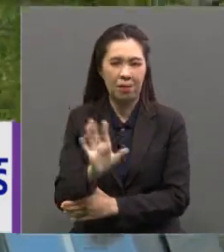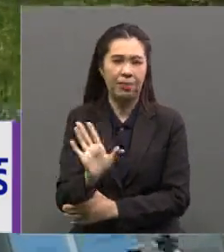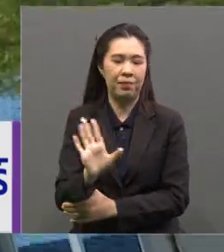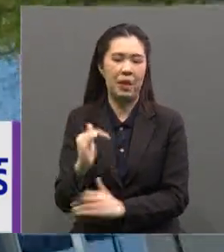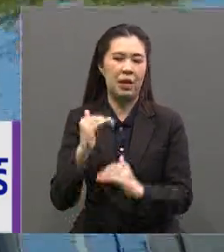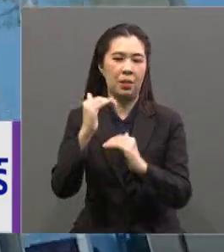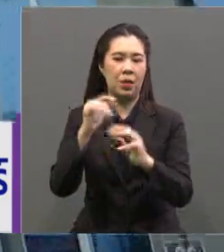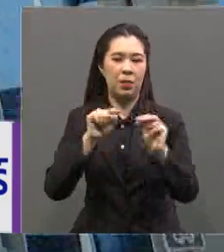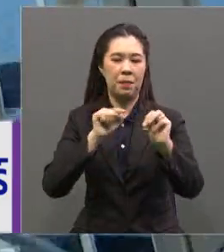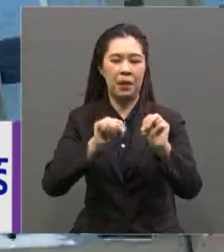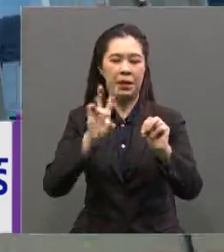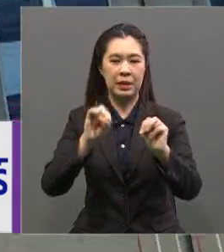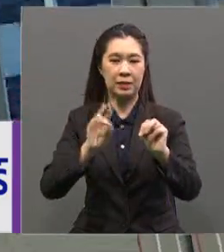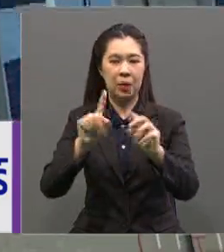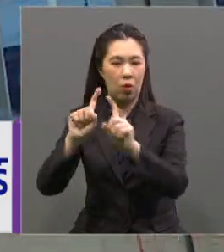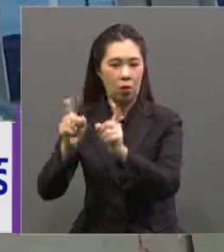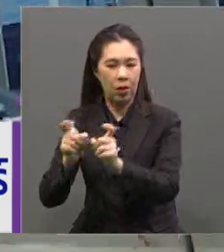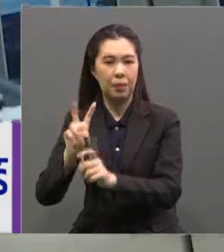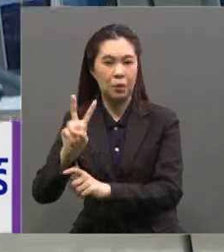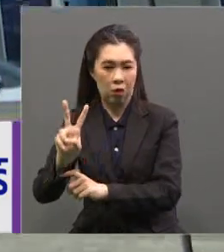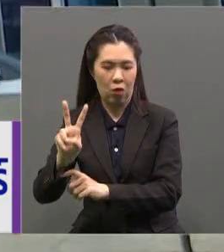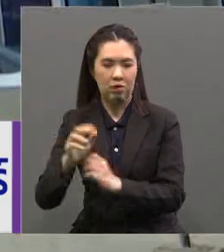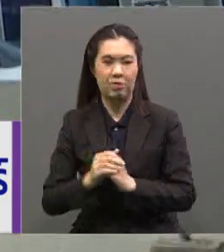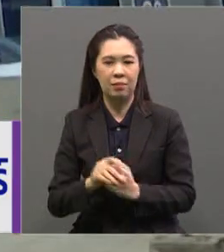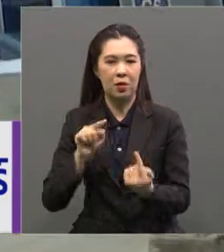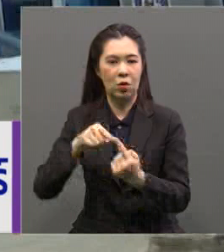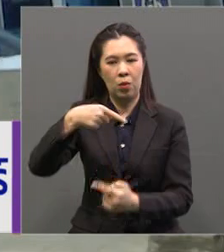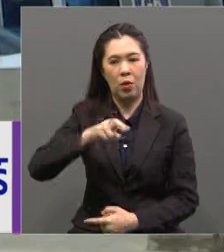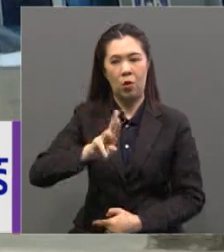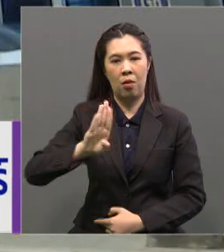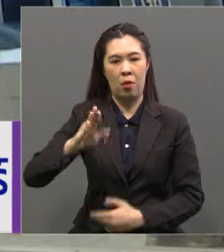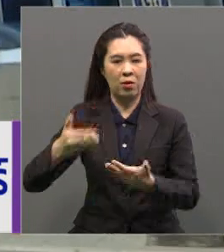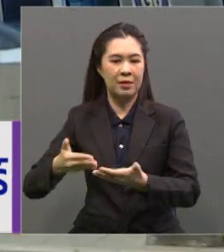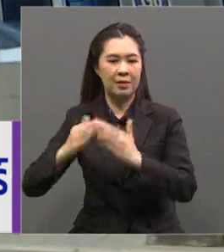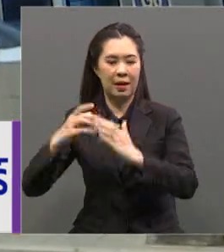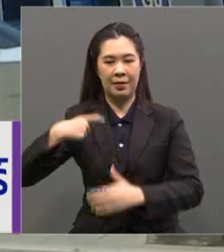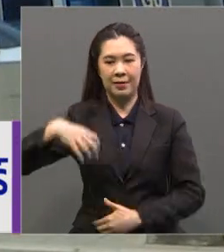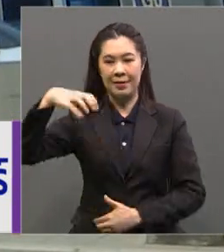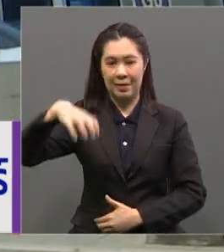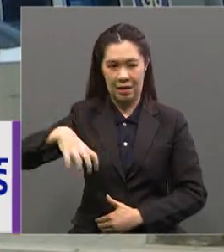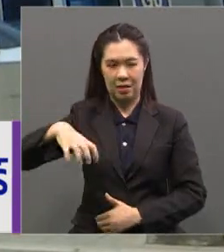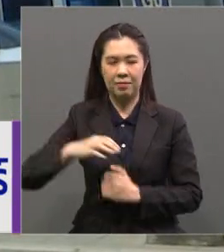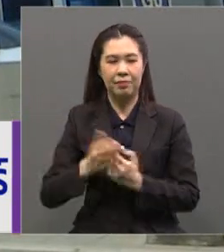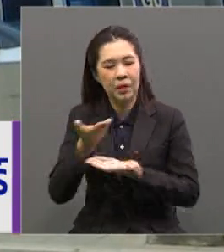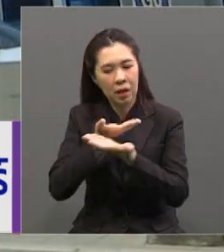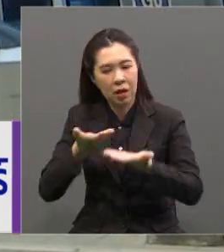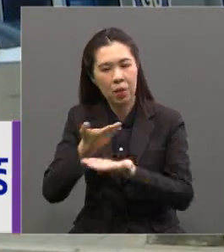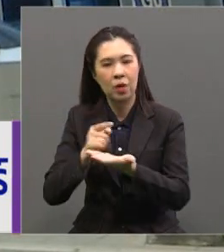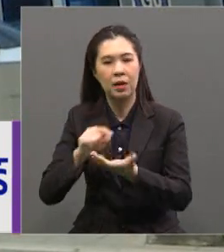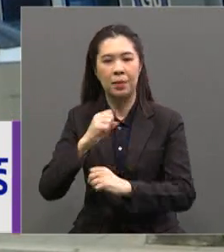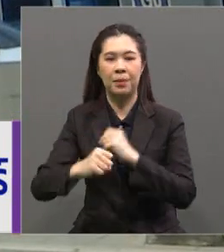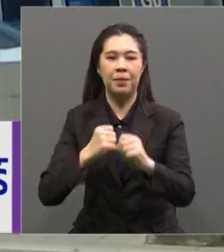ที่กำหนดในมาตรา 72วรรค 1วงเล็บ 2แห่งพระราชบัญญัติจัดตั้งศาลปกครองและวิถีพิจารณาคดีปกครอง